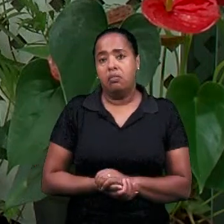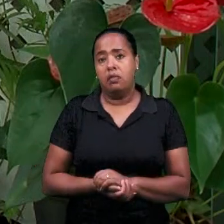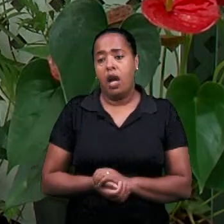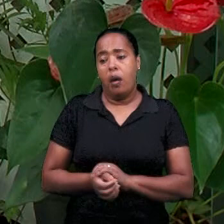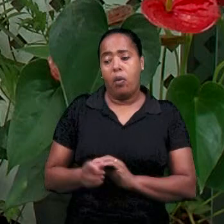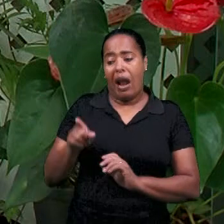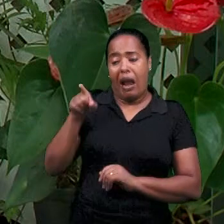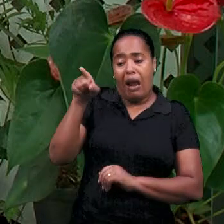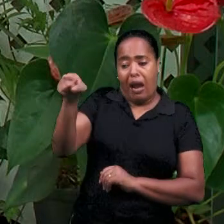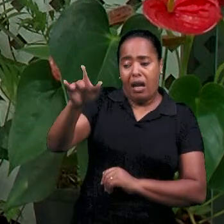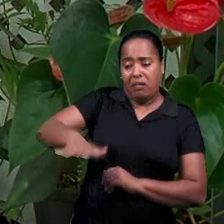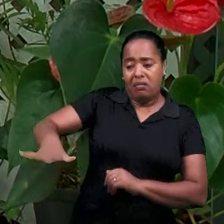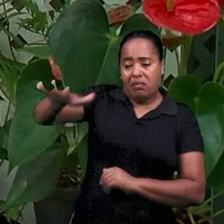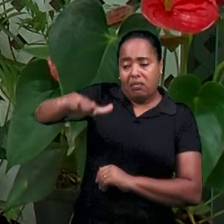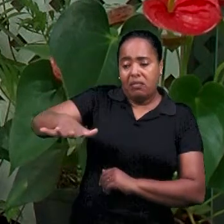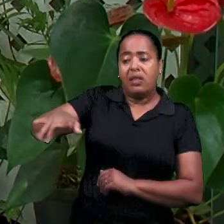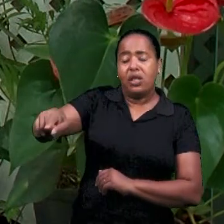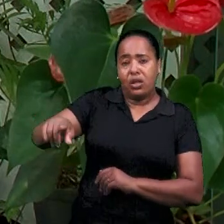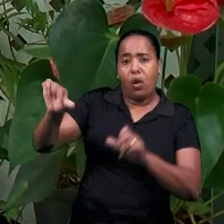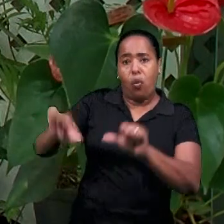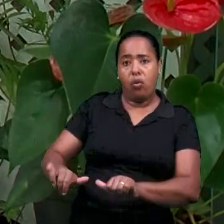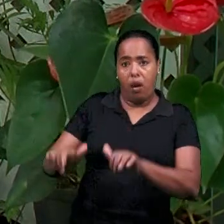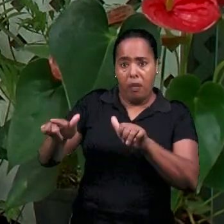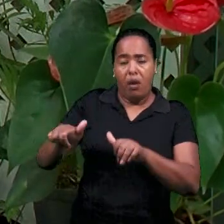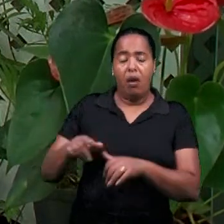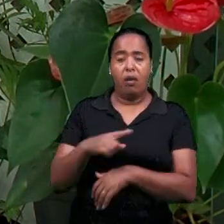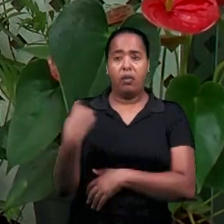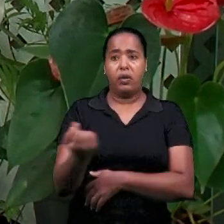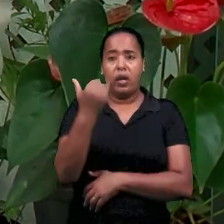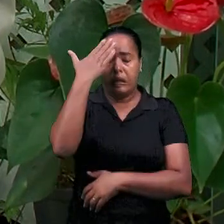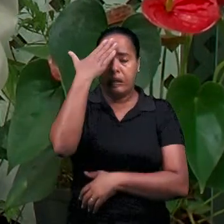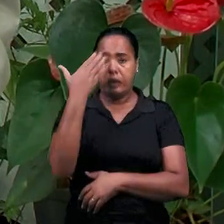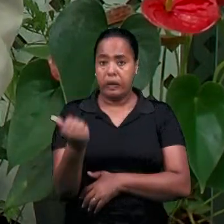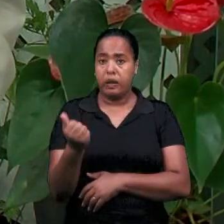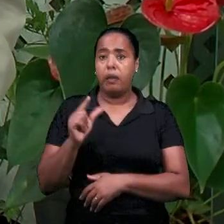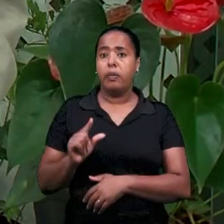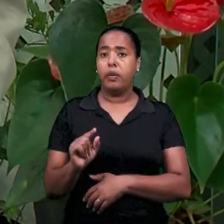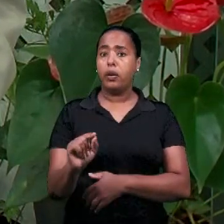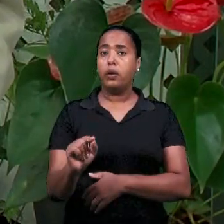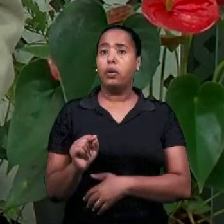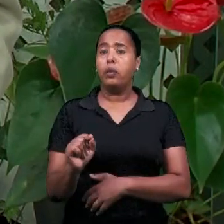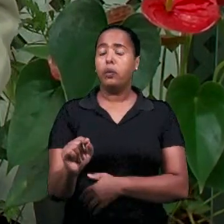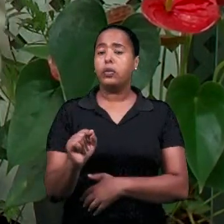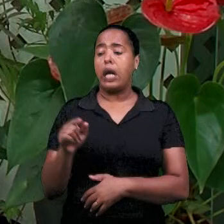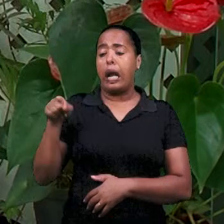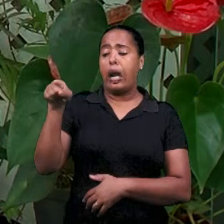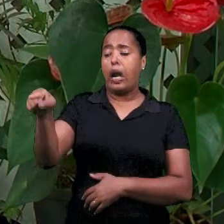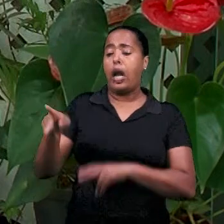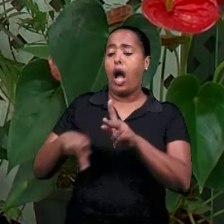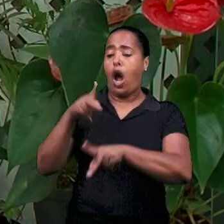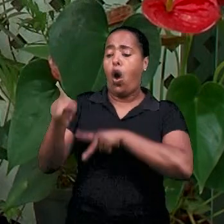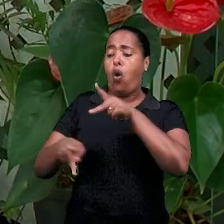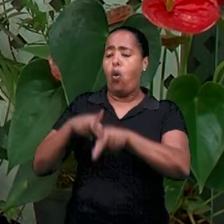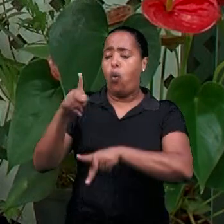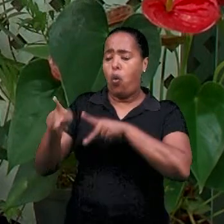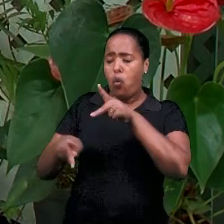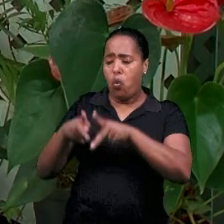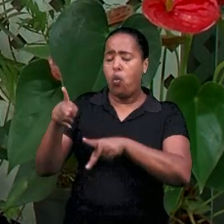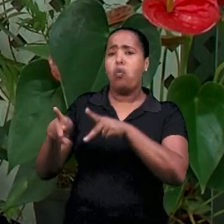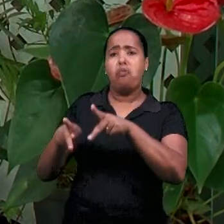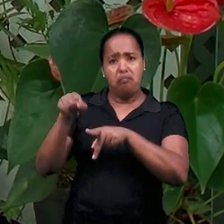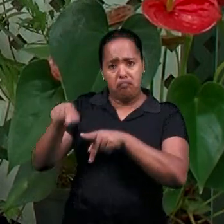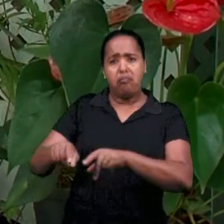une incidence plus grande dans cette région où nous savons que naturellement, il y a une